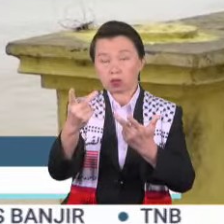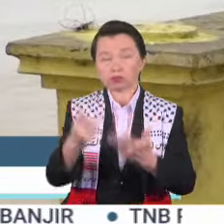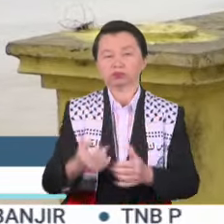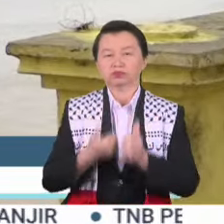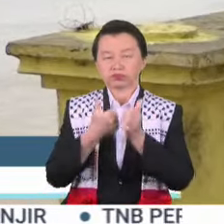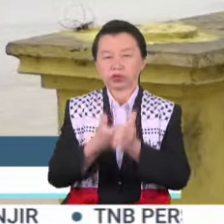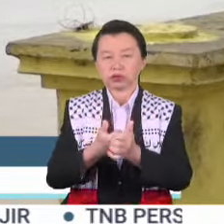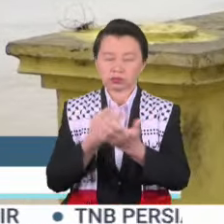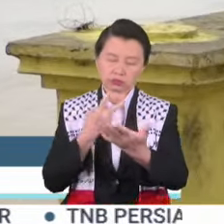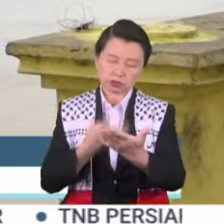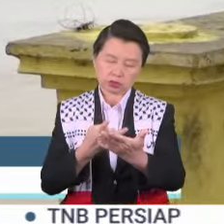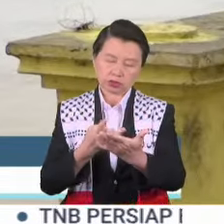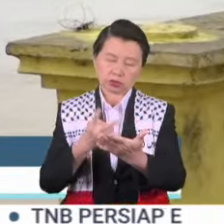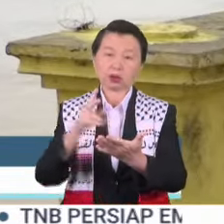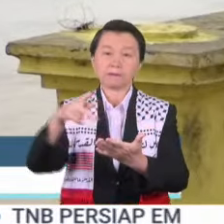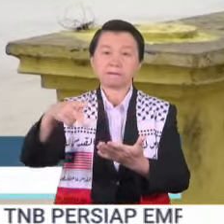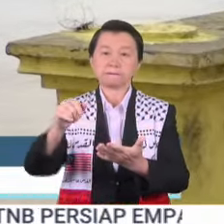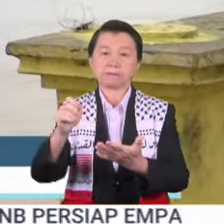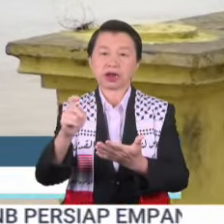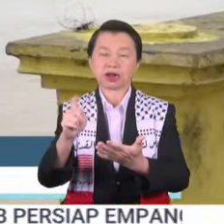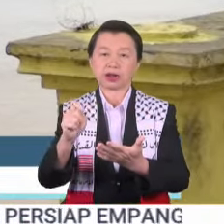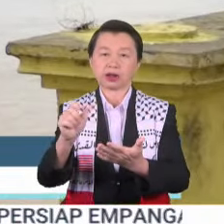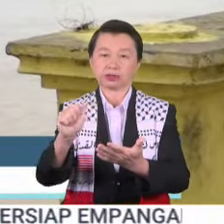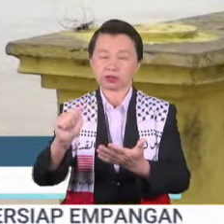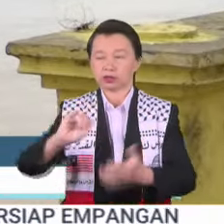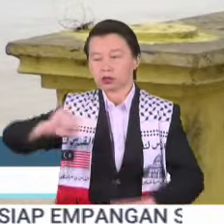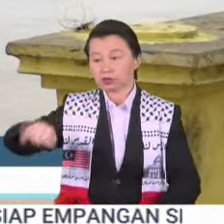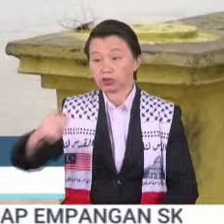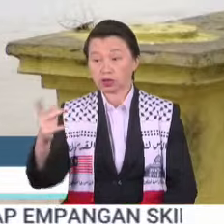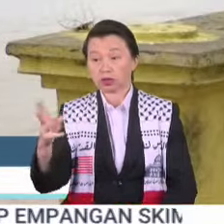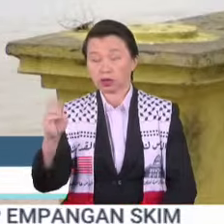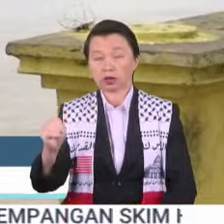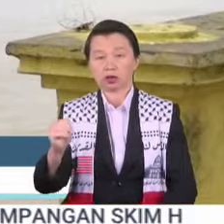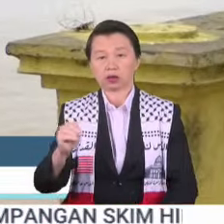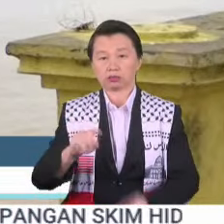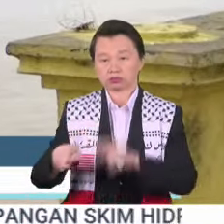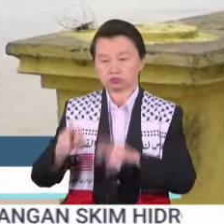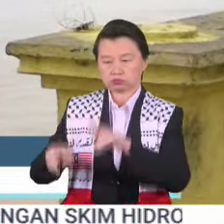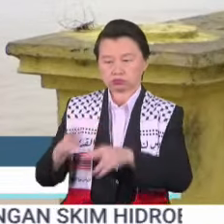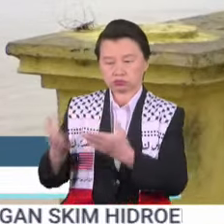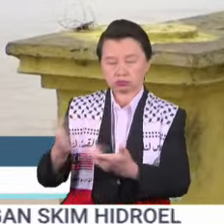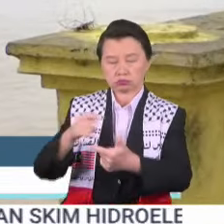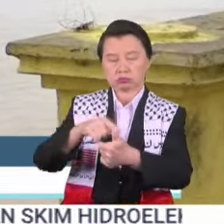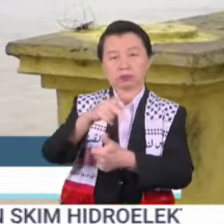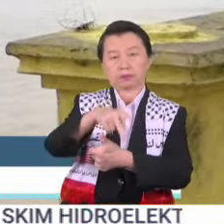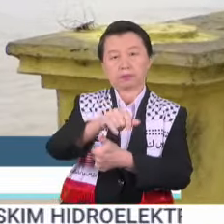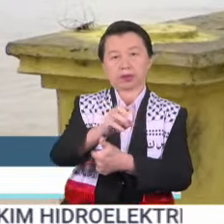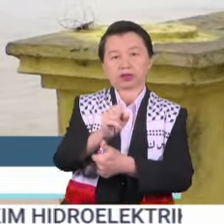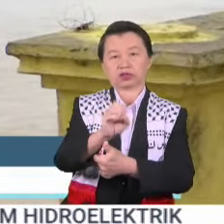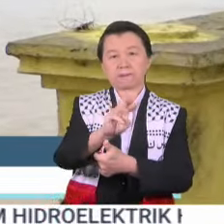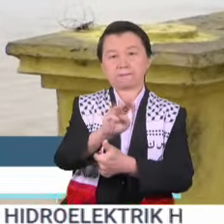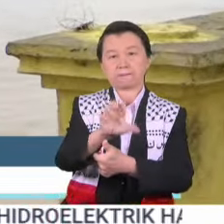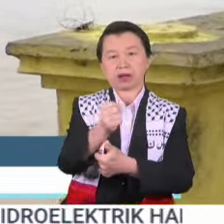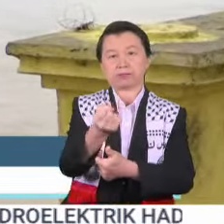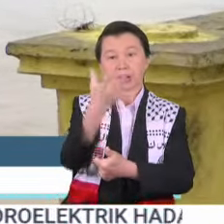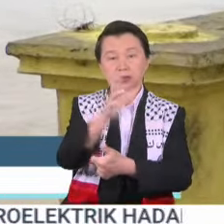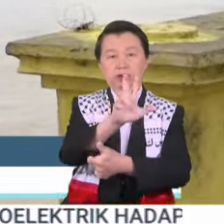info bencana JKM, Jabatan Kebajikan Masyarakat, jumlah penduduk terjejas banjir di Pasir Mas adalah paling ramai